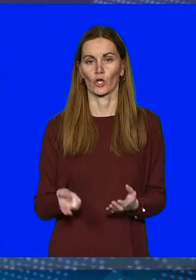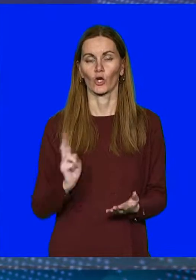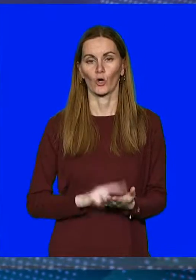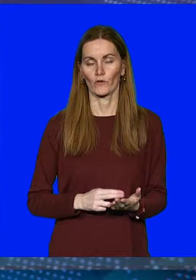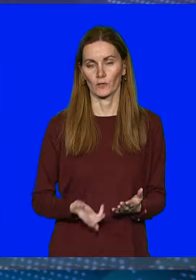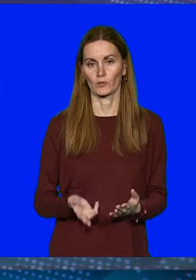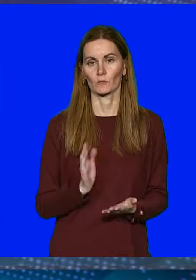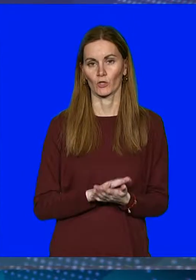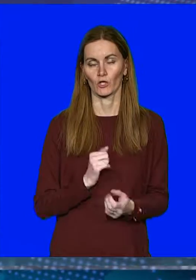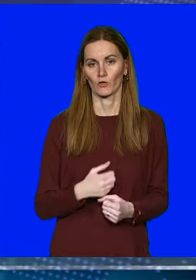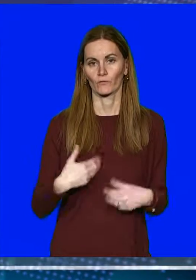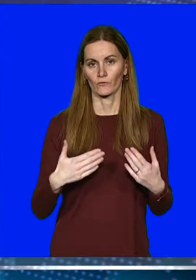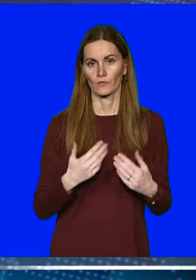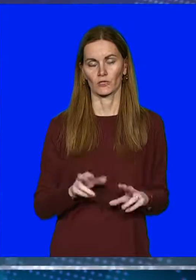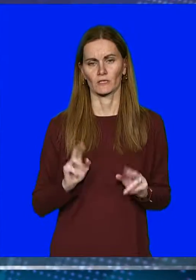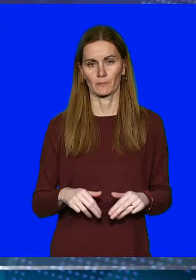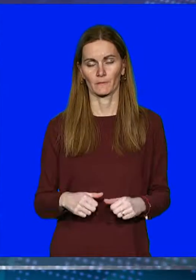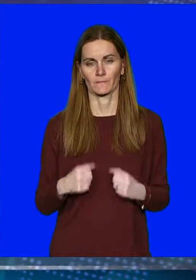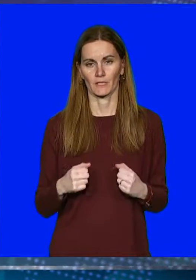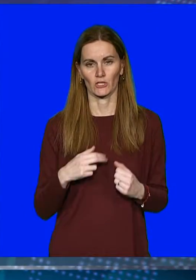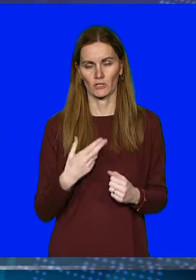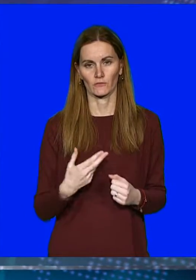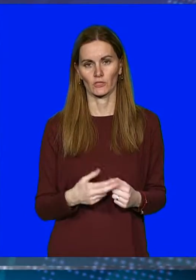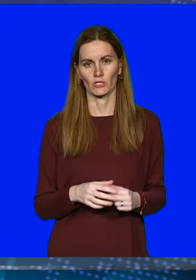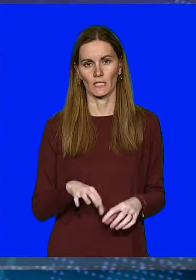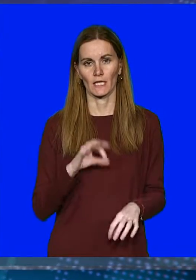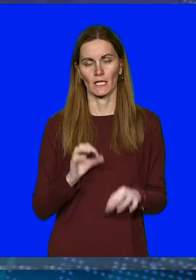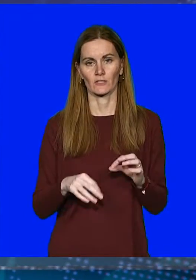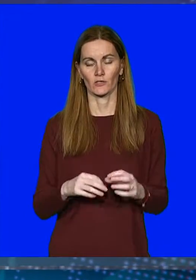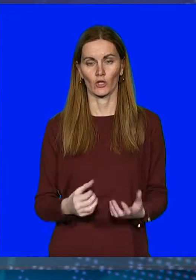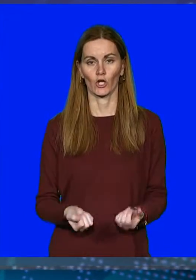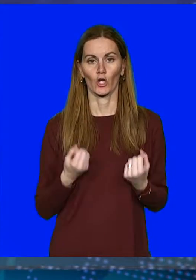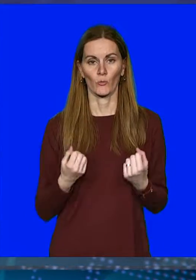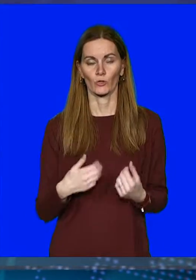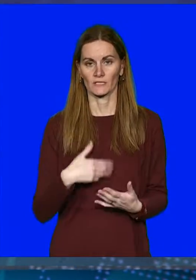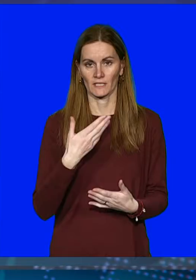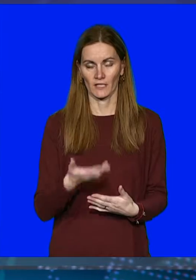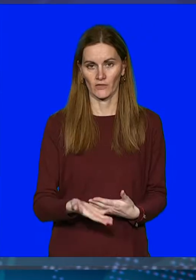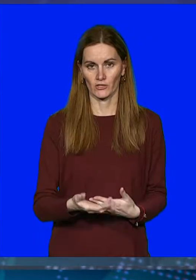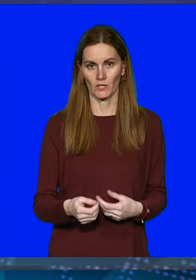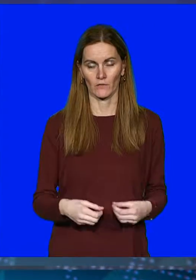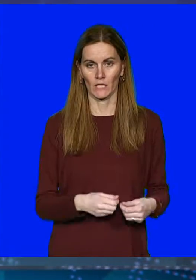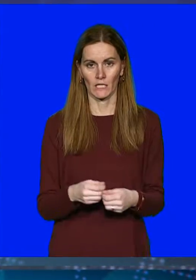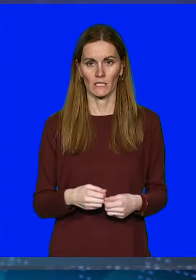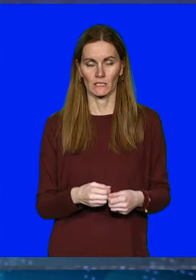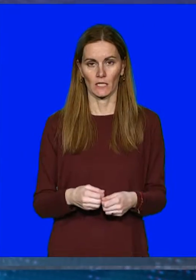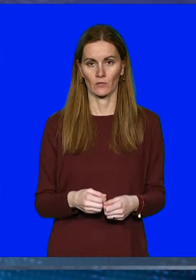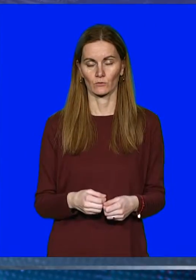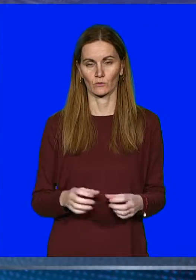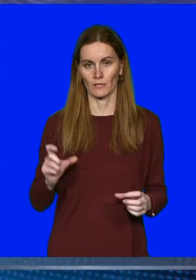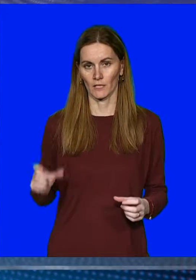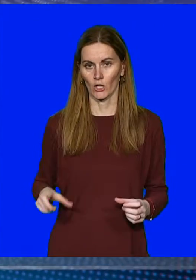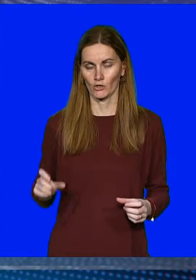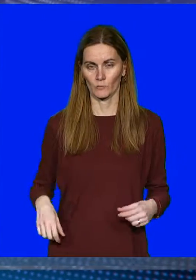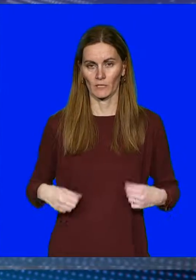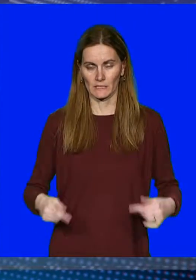učinjenim, naravno uvijek možemo više i treba težiti više. Brčić ističe kako je ponosan na veća davanja za neprofitne udruge